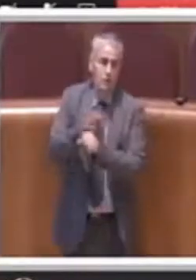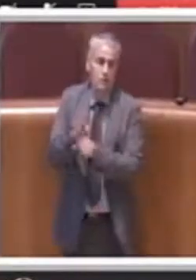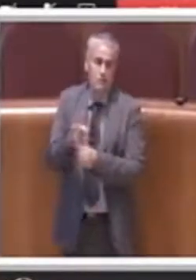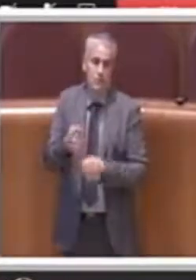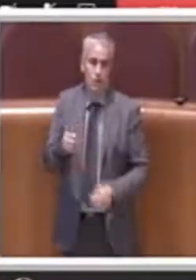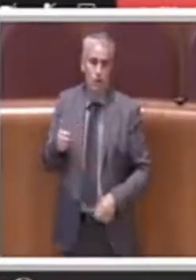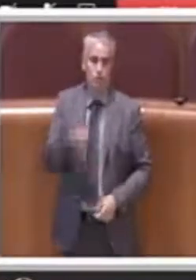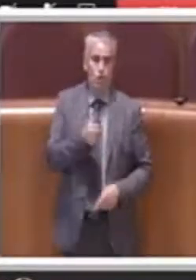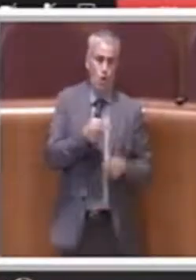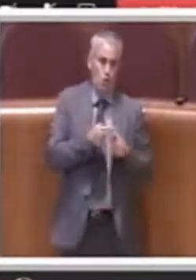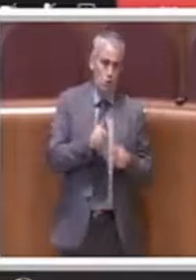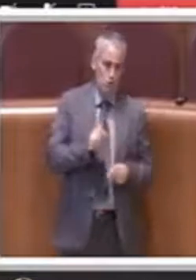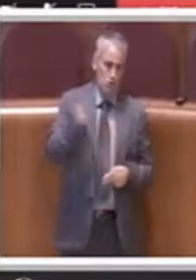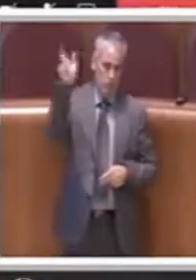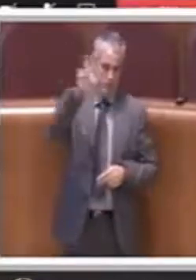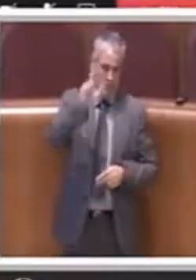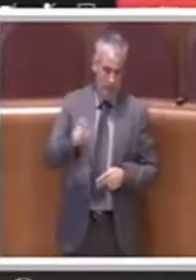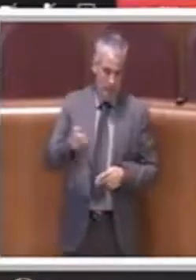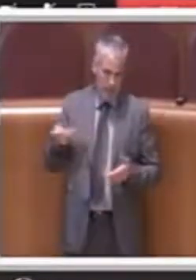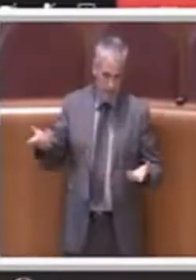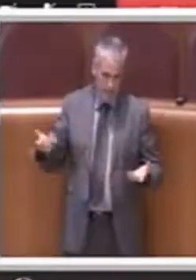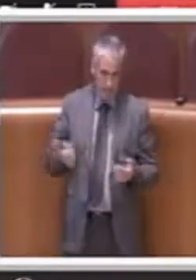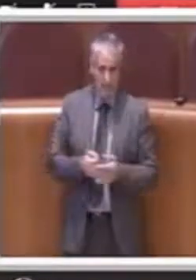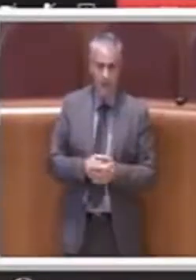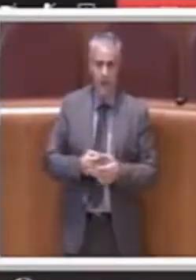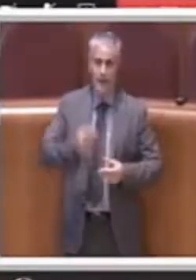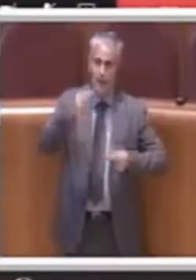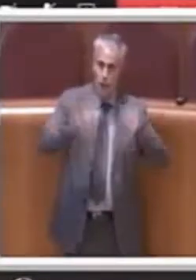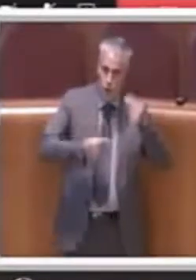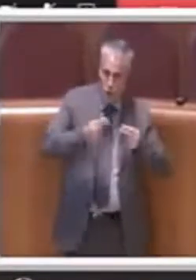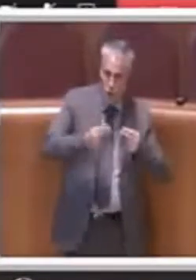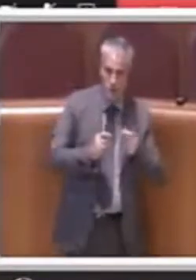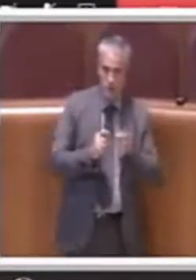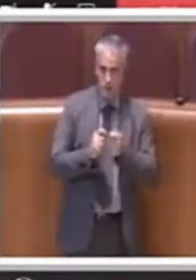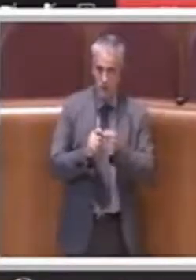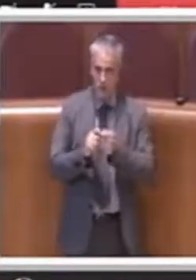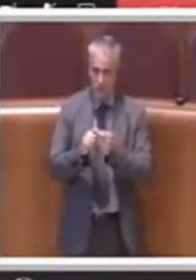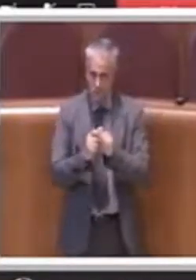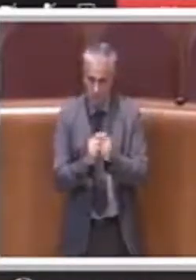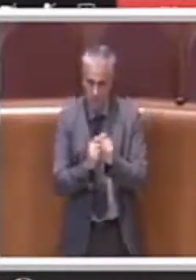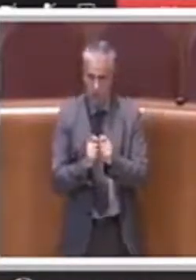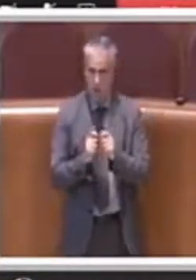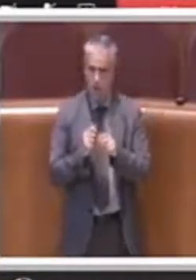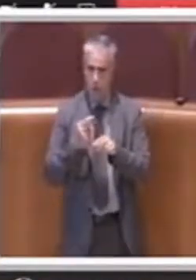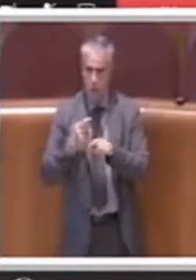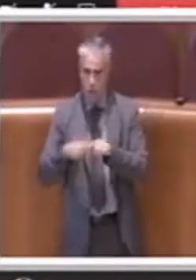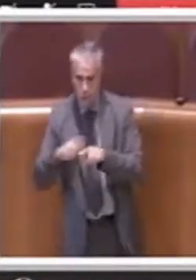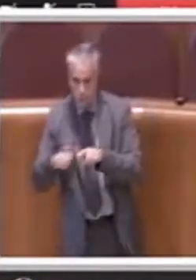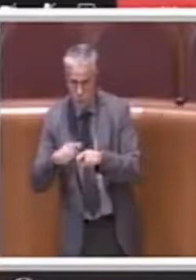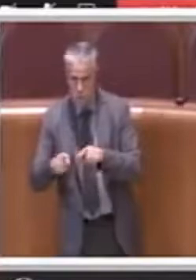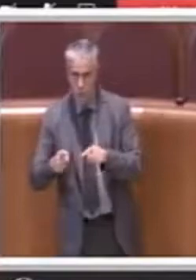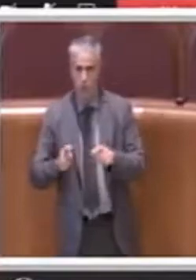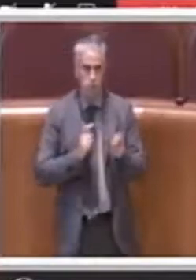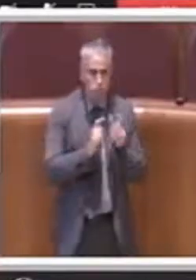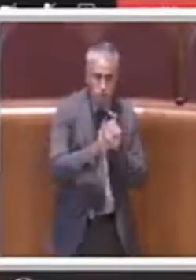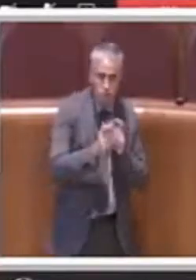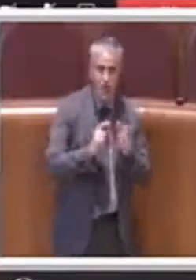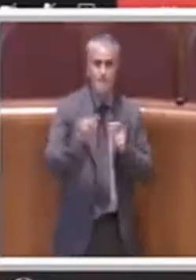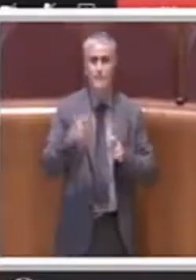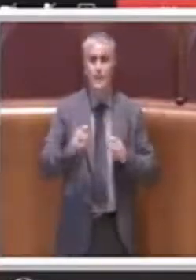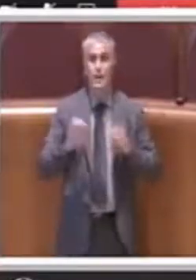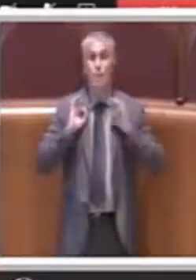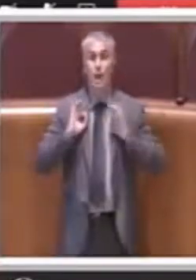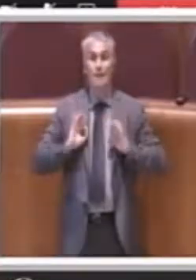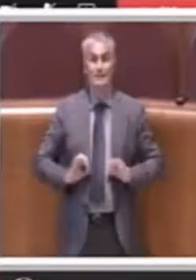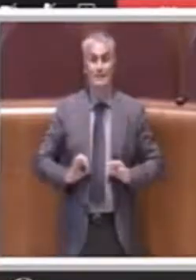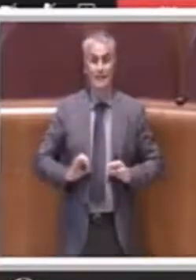paese, non solo la capitale. E non solo, le economie di rinegoziazione dei mutui hanno anche consentito di rifinanziare lo straordinario della polizia locale, che